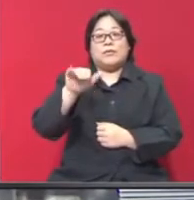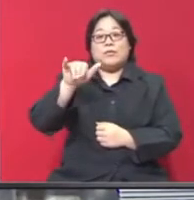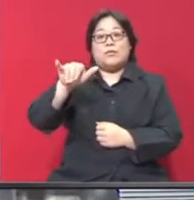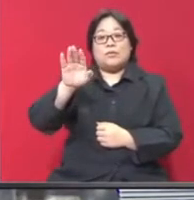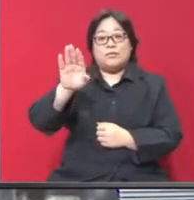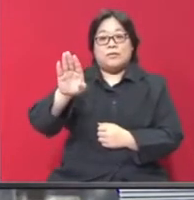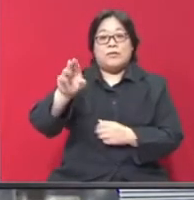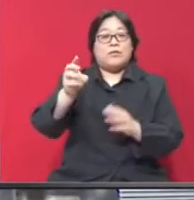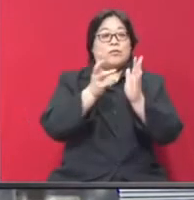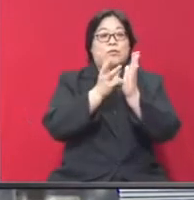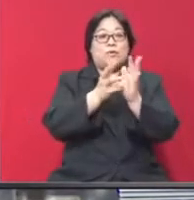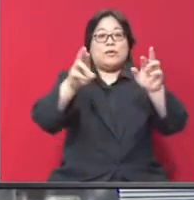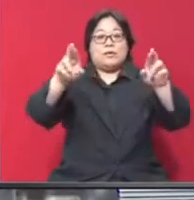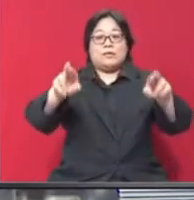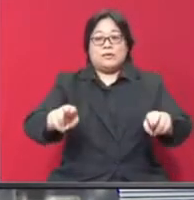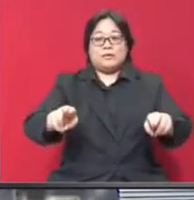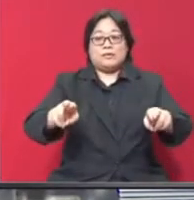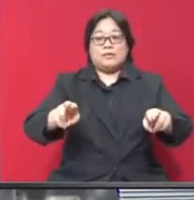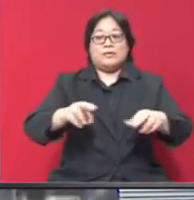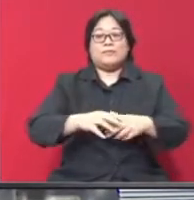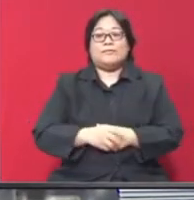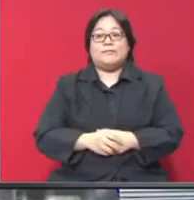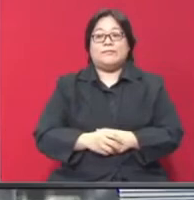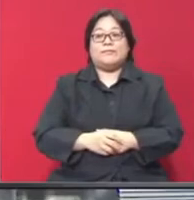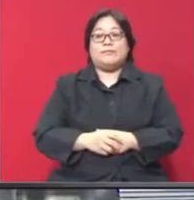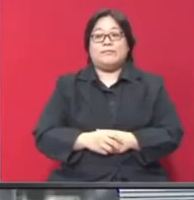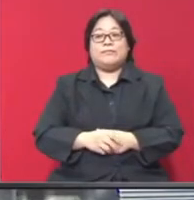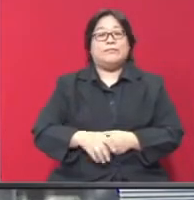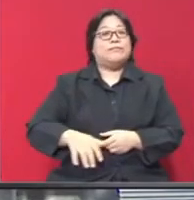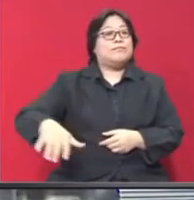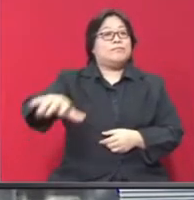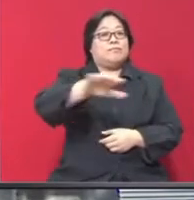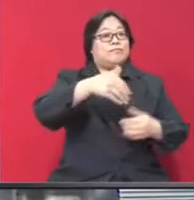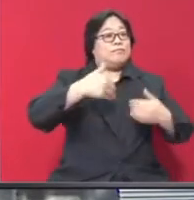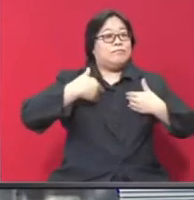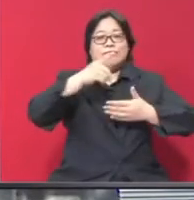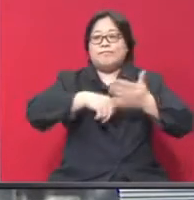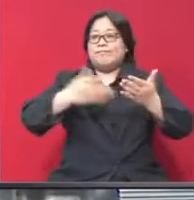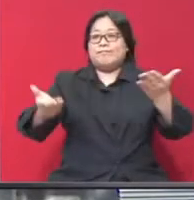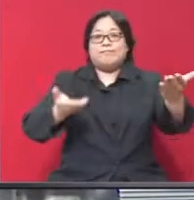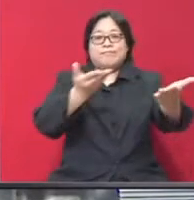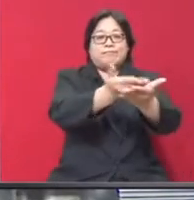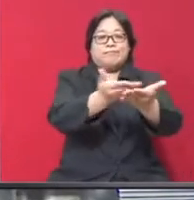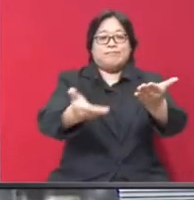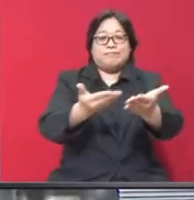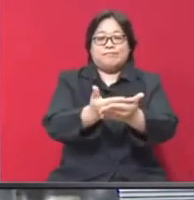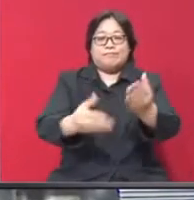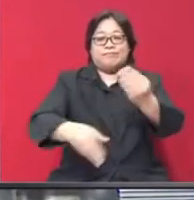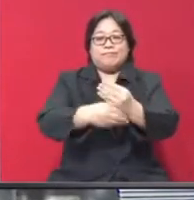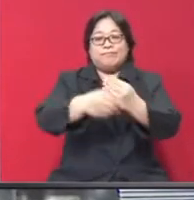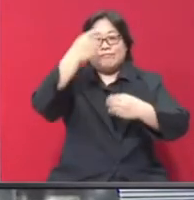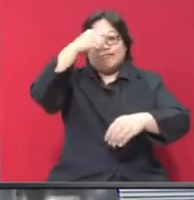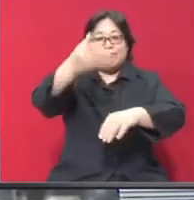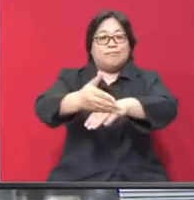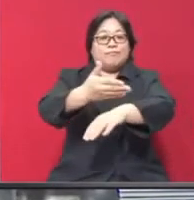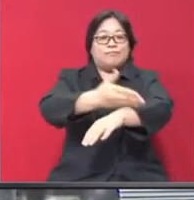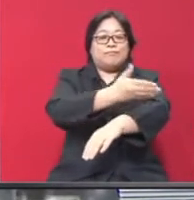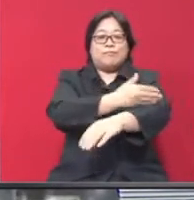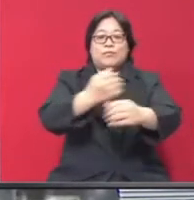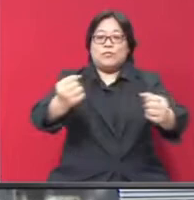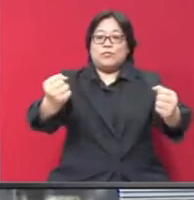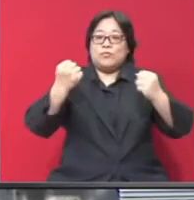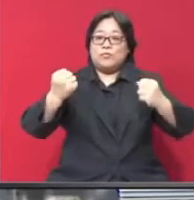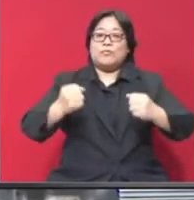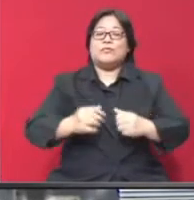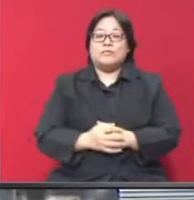hadir wakil rakyat film mempunyai apa-apa cadangan tambahan untuk memperbaiki lagi memperkukuhkan